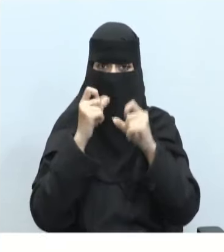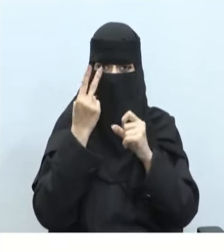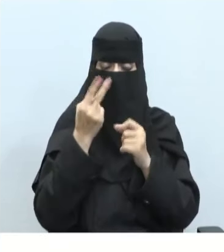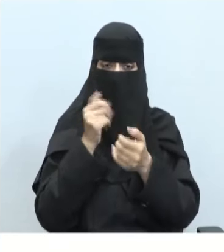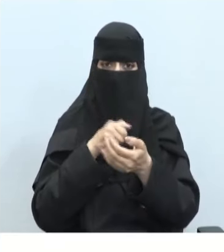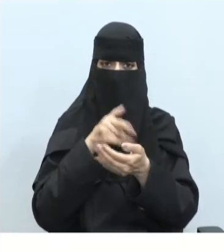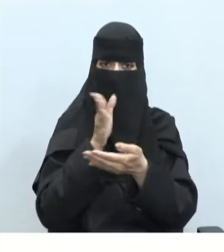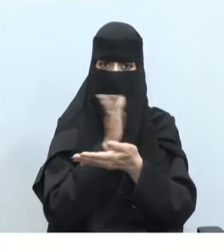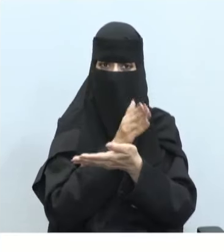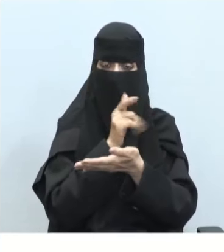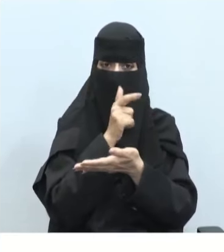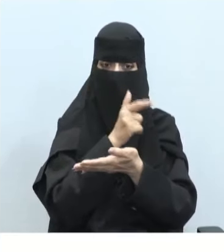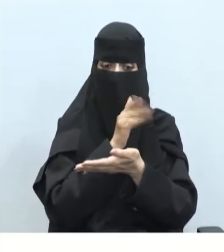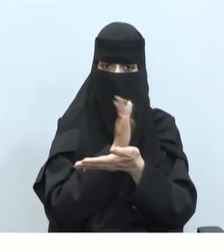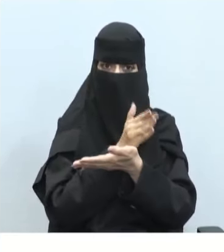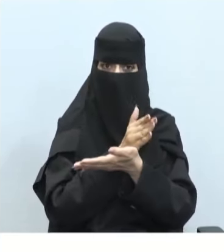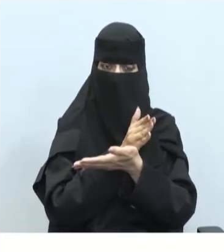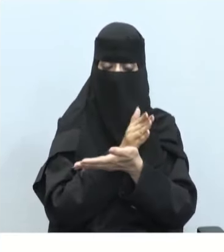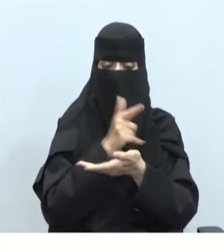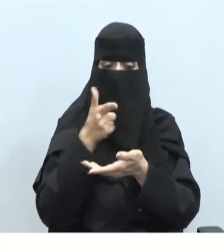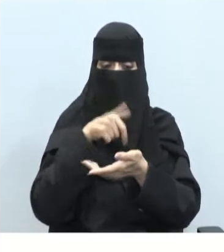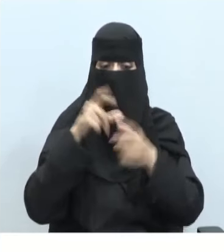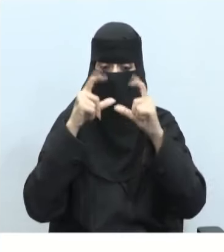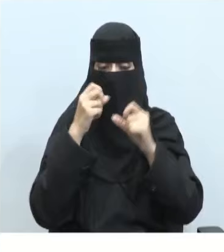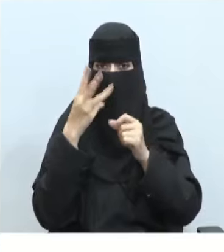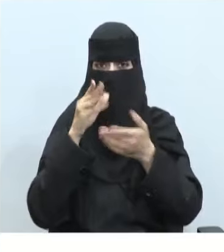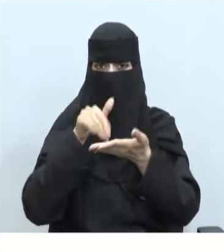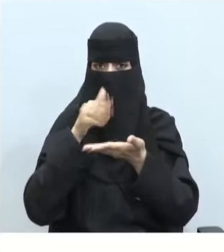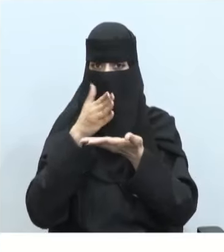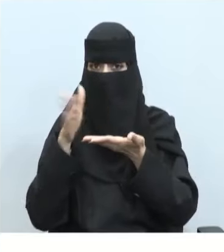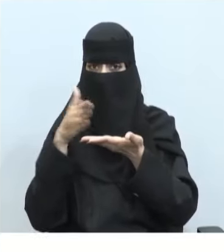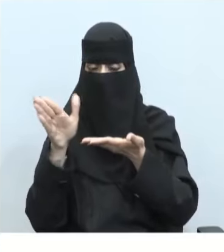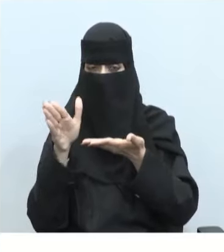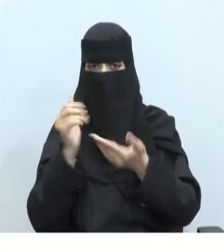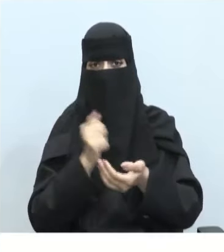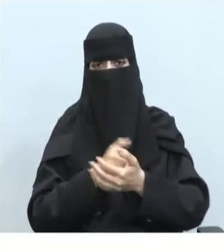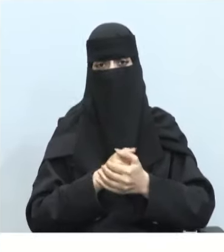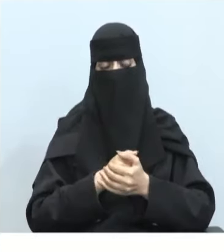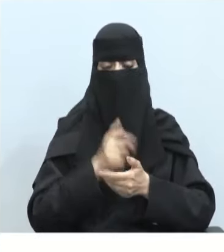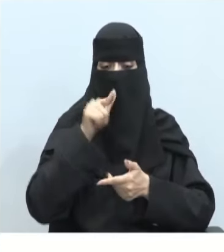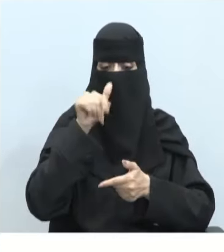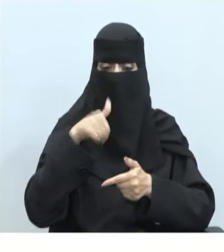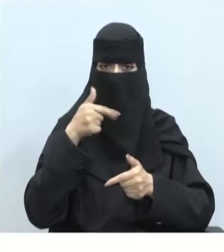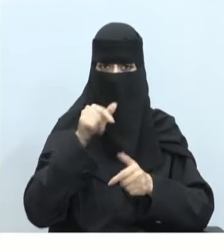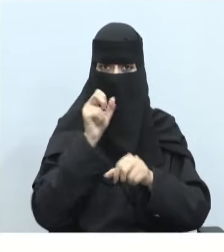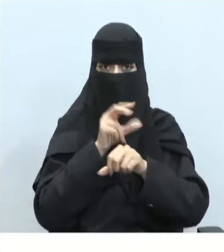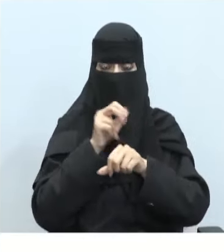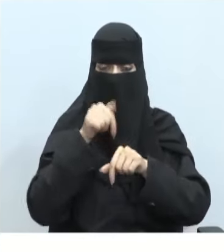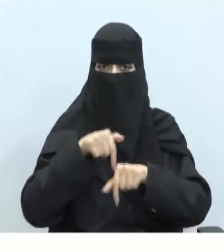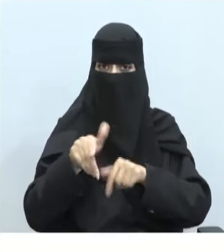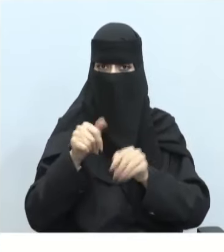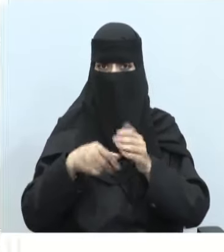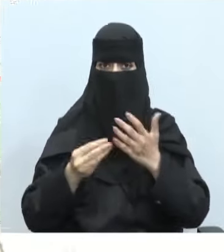ثرث محاذاتها الى اليسار بينما في الصوره الثالثه محاذاتها الى اليمين وهذا ما سنتعلمه الان